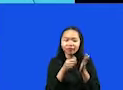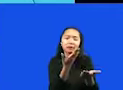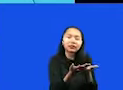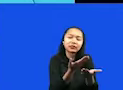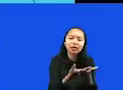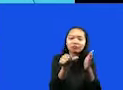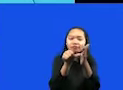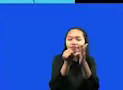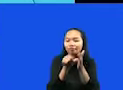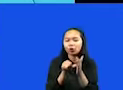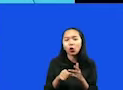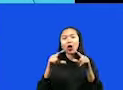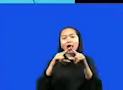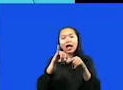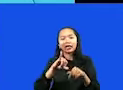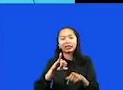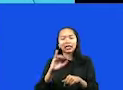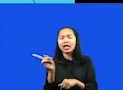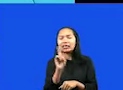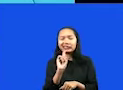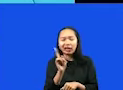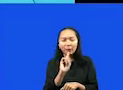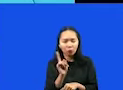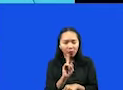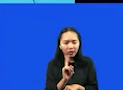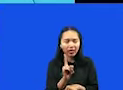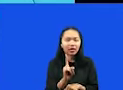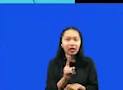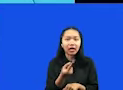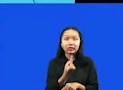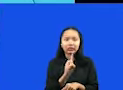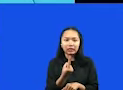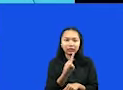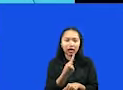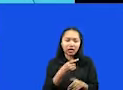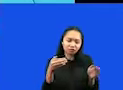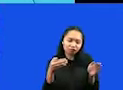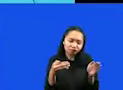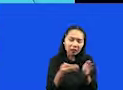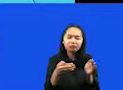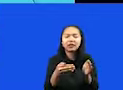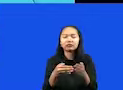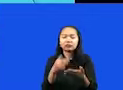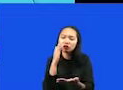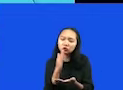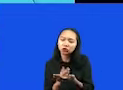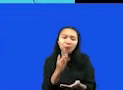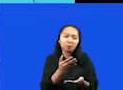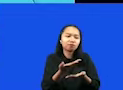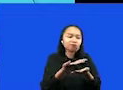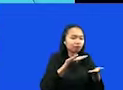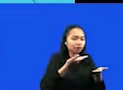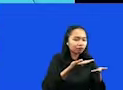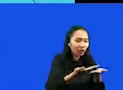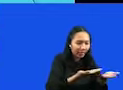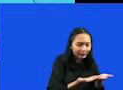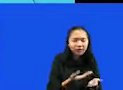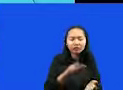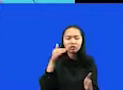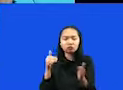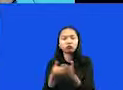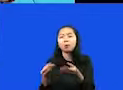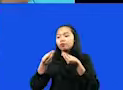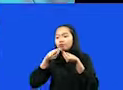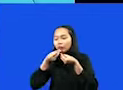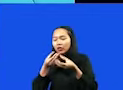mengedukasinya itu ee apa ya istilahnya terhambat karena yang sekarang ini sudah saking majunya malah sekarang